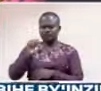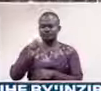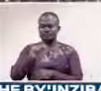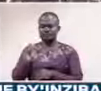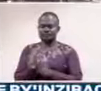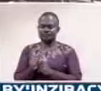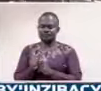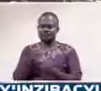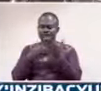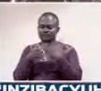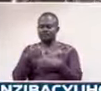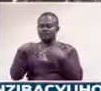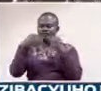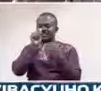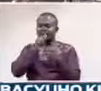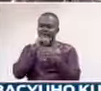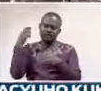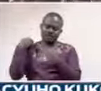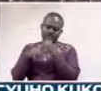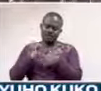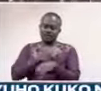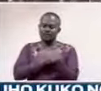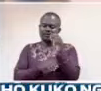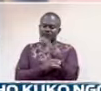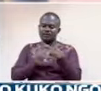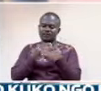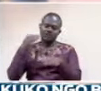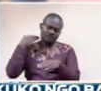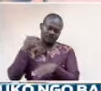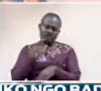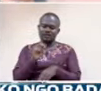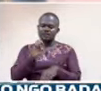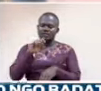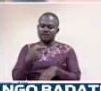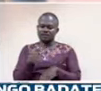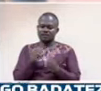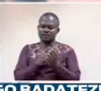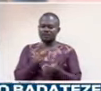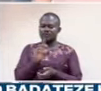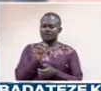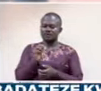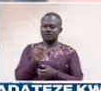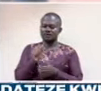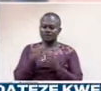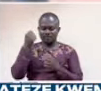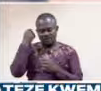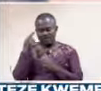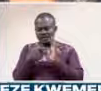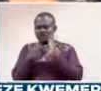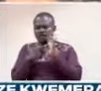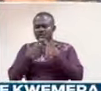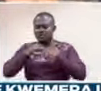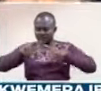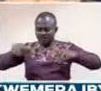Kicukiro mu kiganiro cyatanzwe n'umunyamabanga nshingwabikorwa wa Komisiyo y'Igihugu yo kurwanya Jenoside CNRG Dr. Bizimana Jean Damascene yagaragaje ko mu